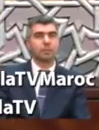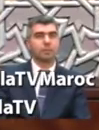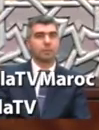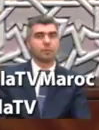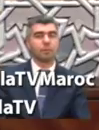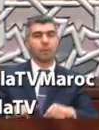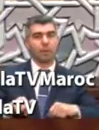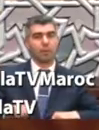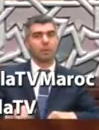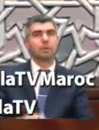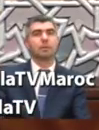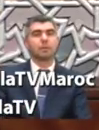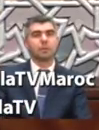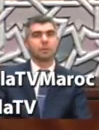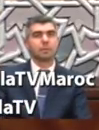وزير